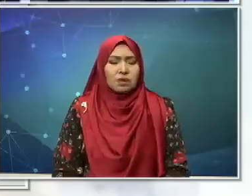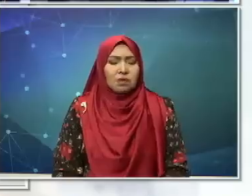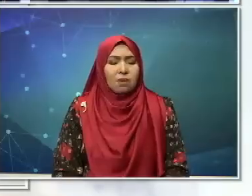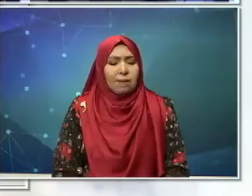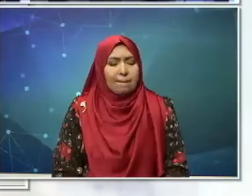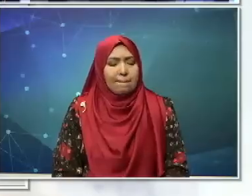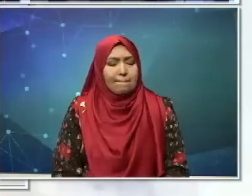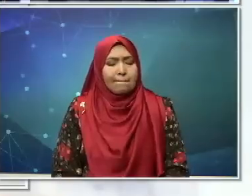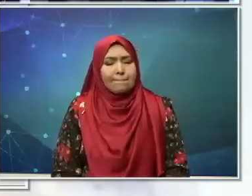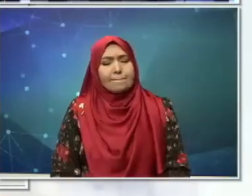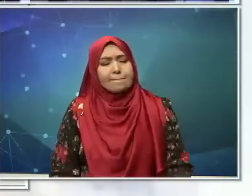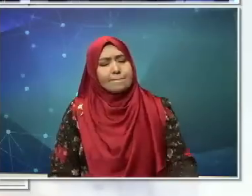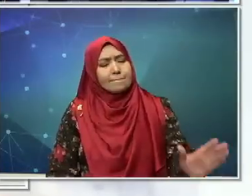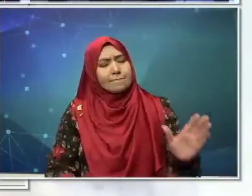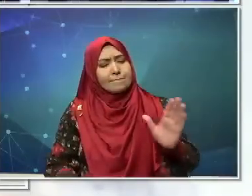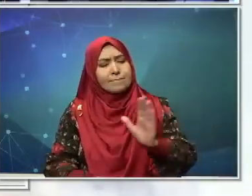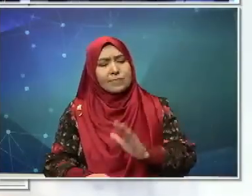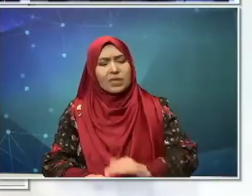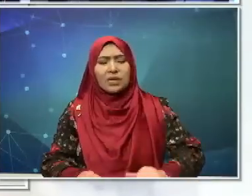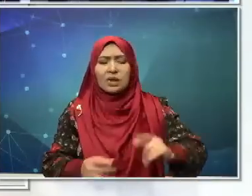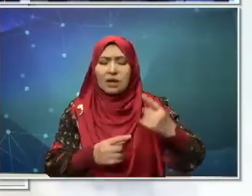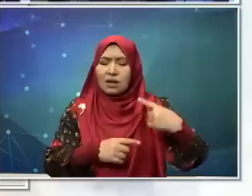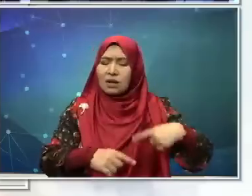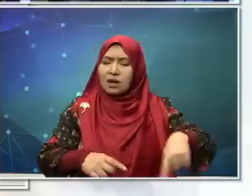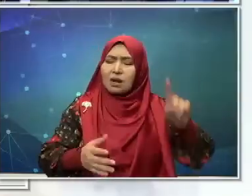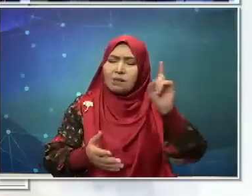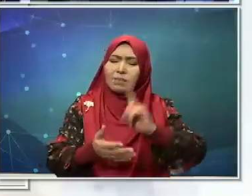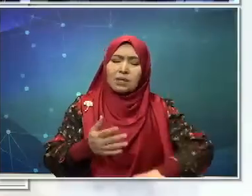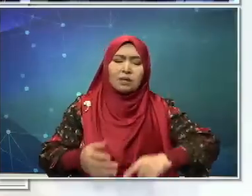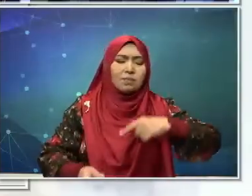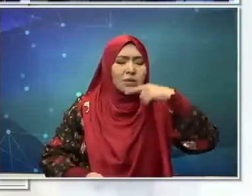the way in the bus Hino